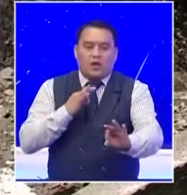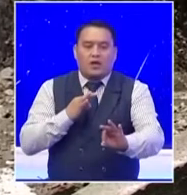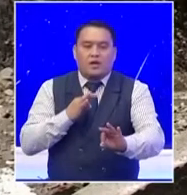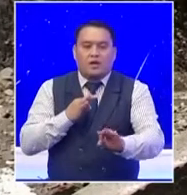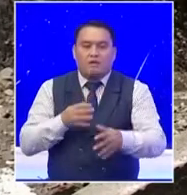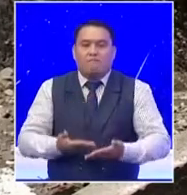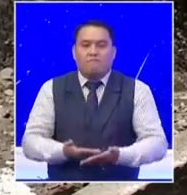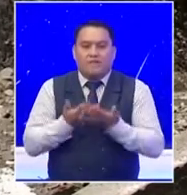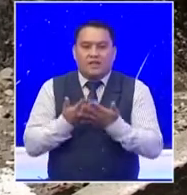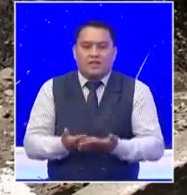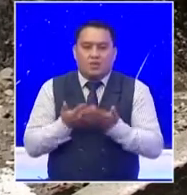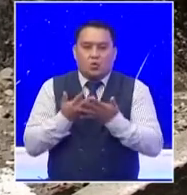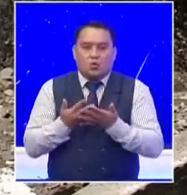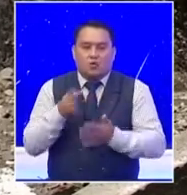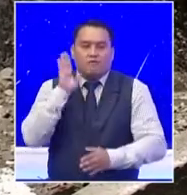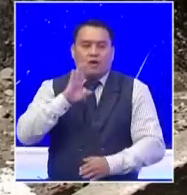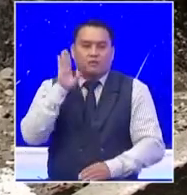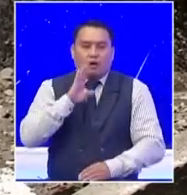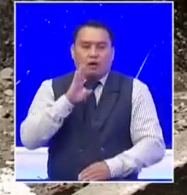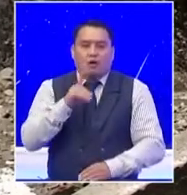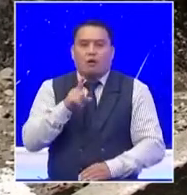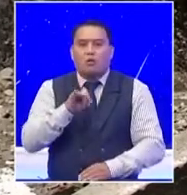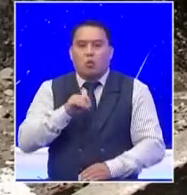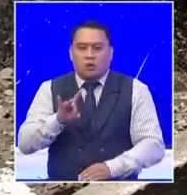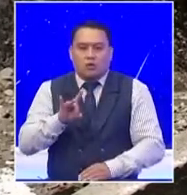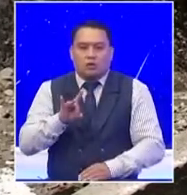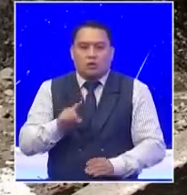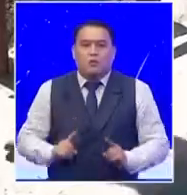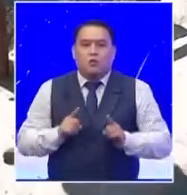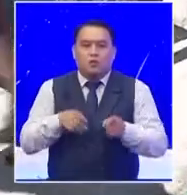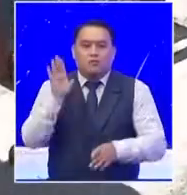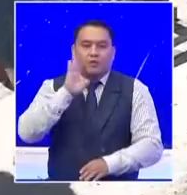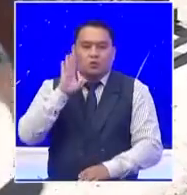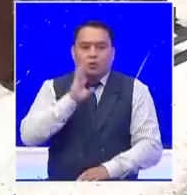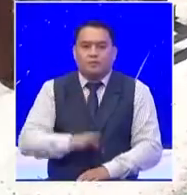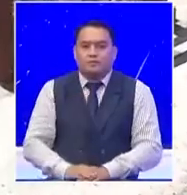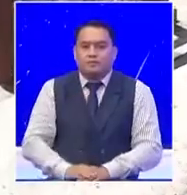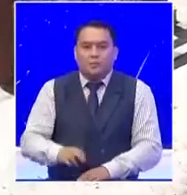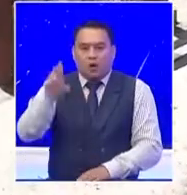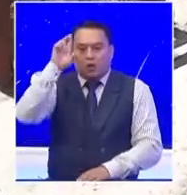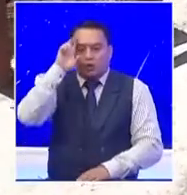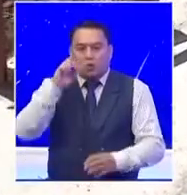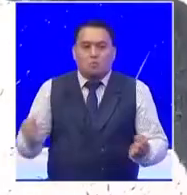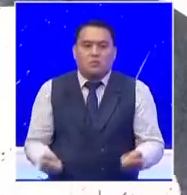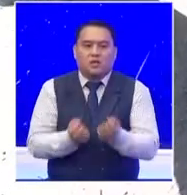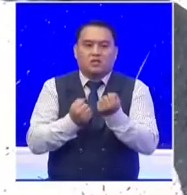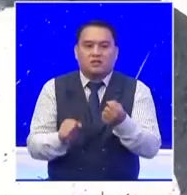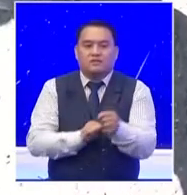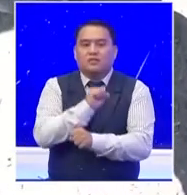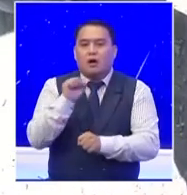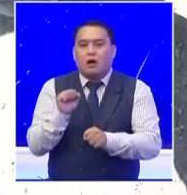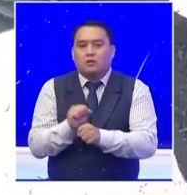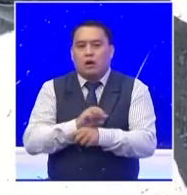на фильтрацию, где фильтруется вода, хлорируется и подаем в поселок. Благодаря господдержке новое водозаборное